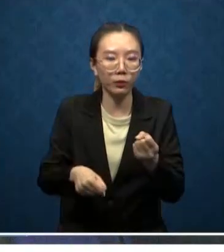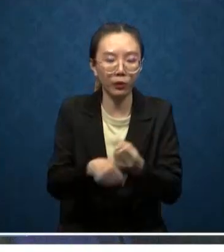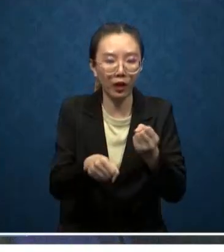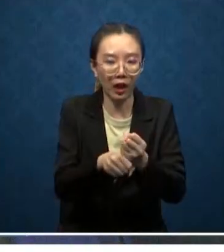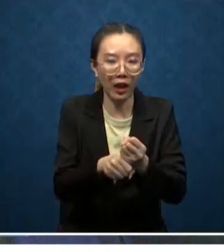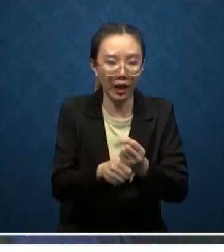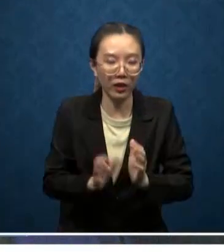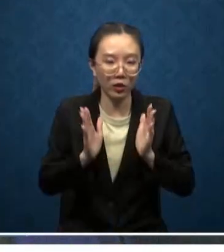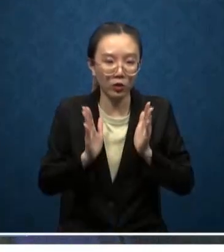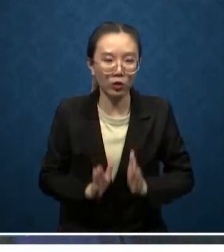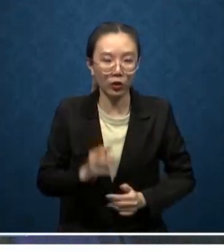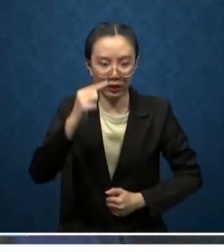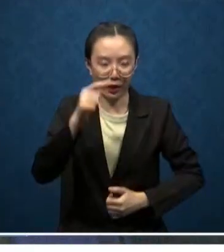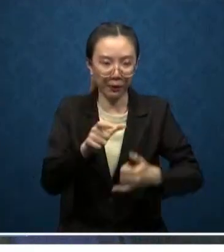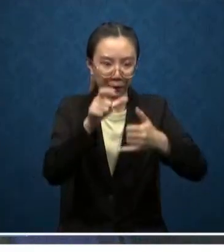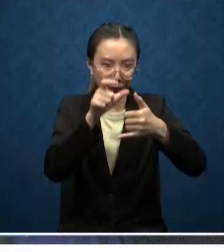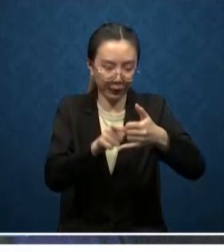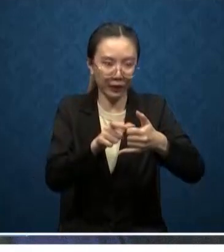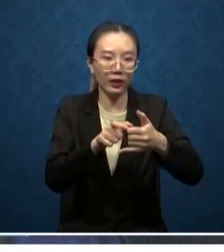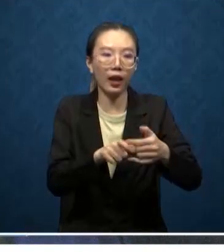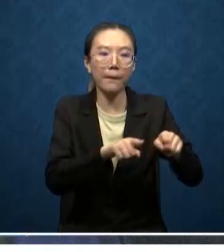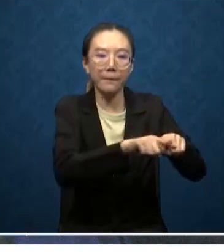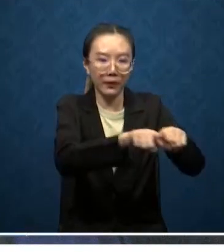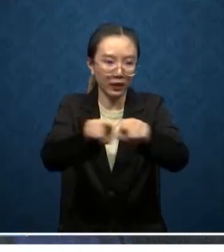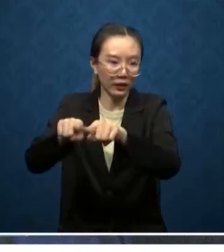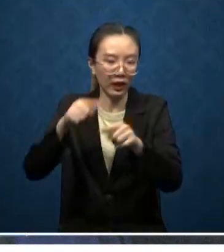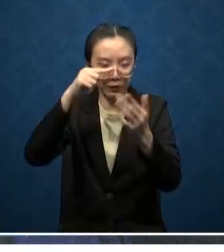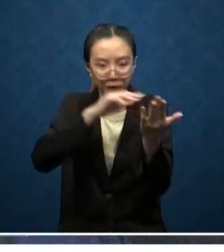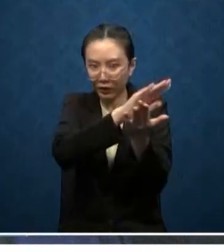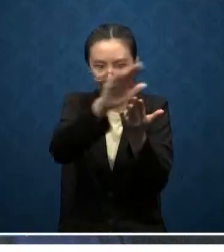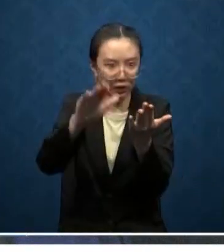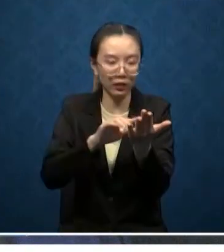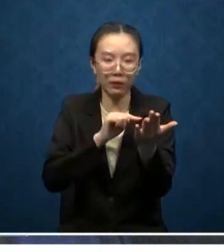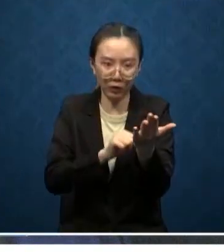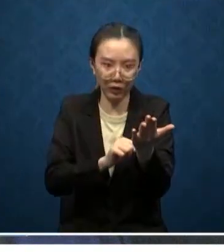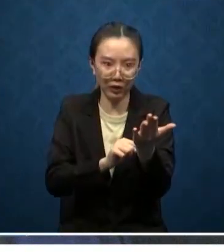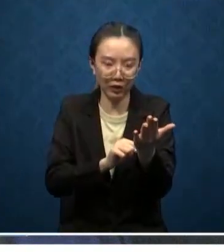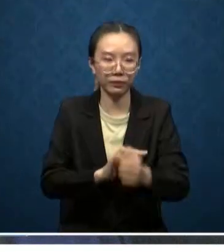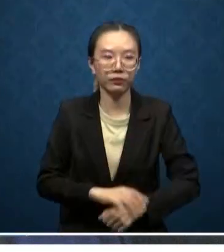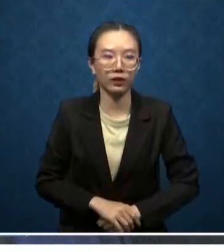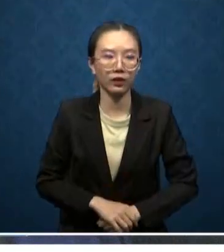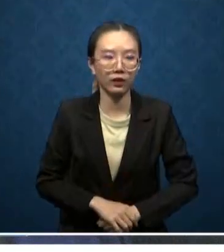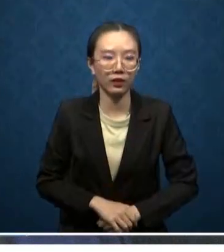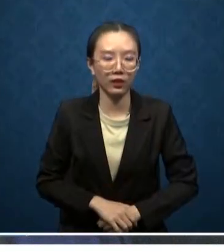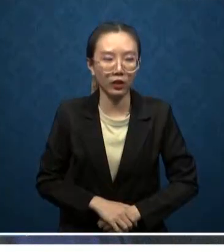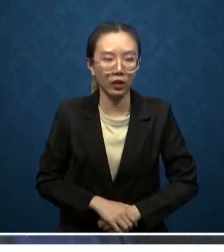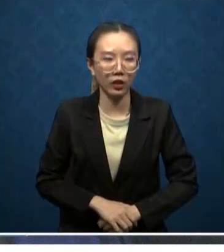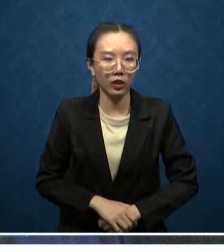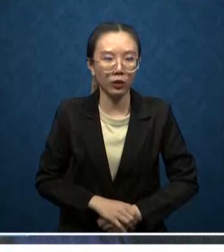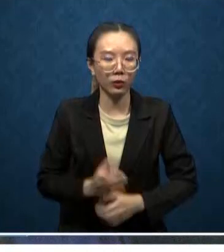พฤติกรรมที่เป็นบรรทัดฐานเดียวกันทั้งประเทศนะคะสร้างค่านิยมและ